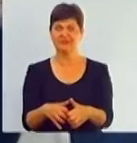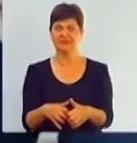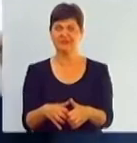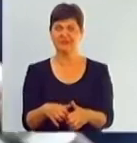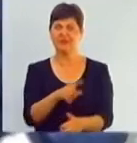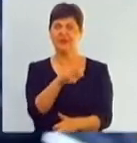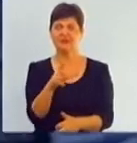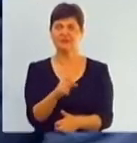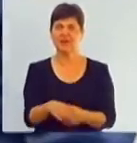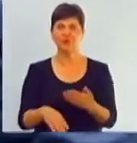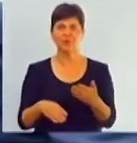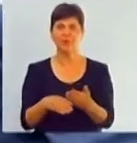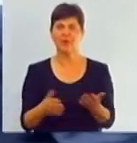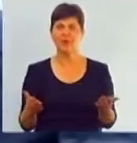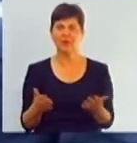за допомогою якого